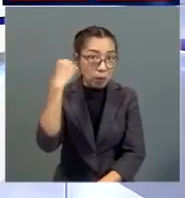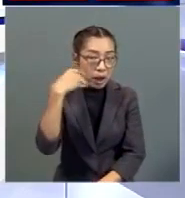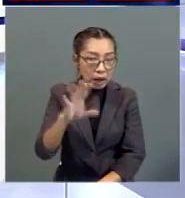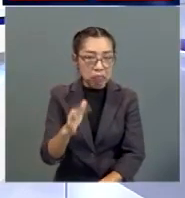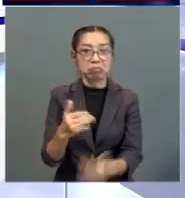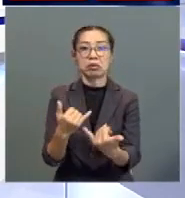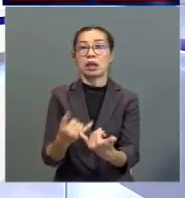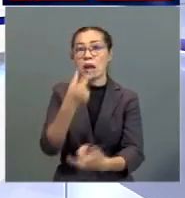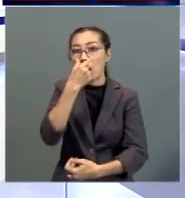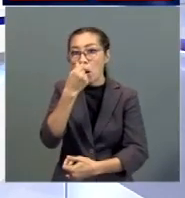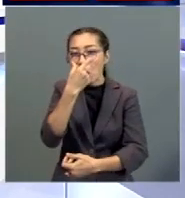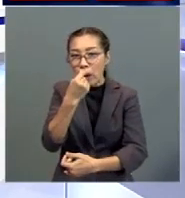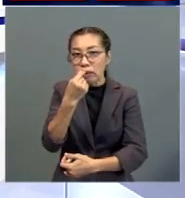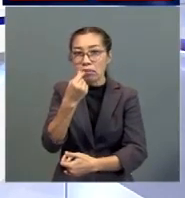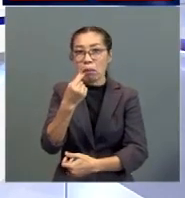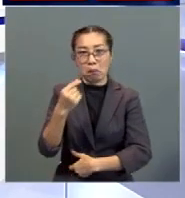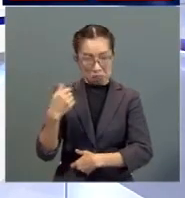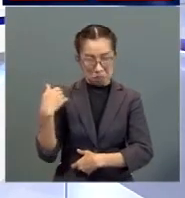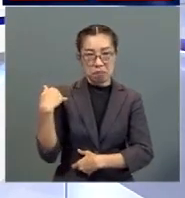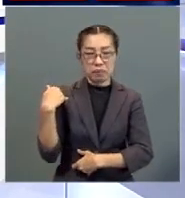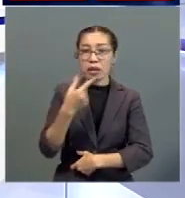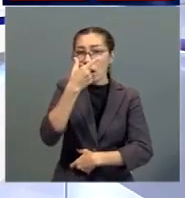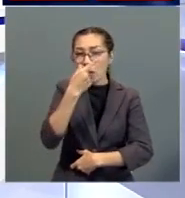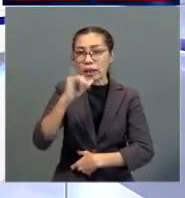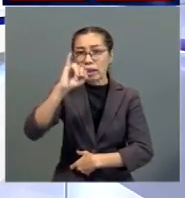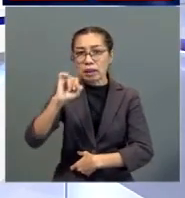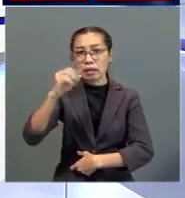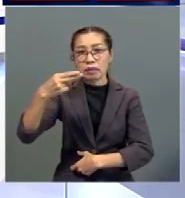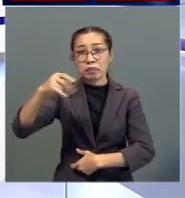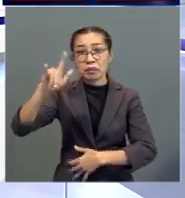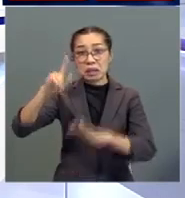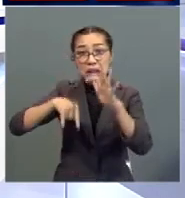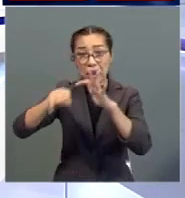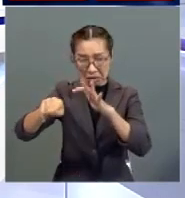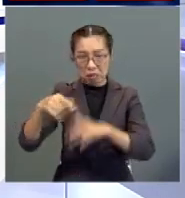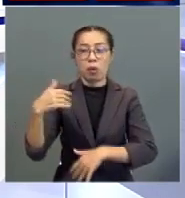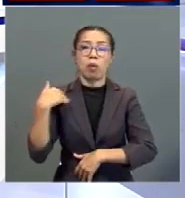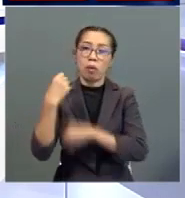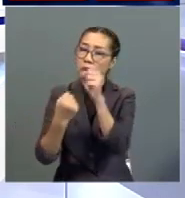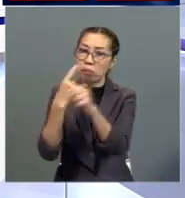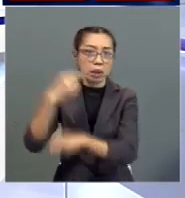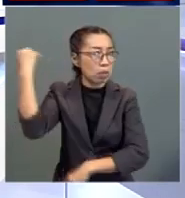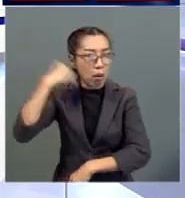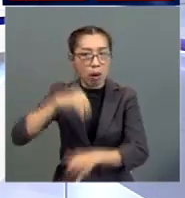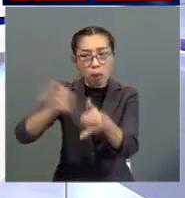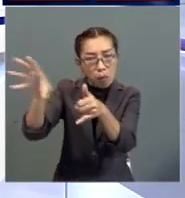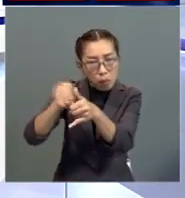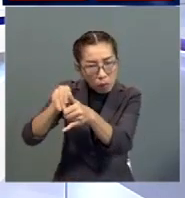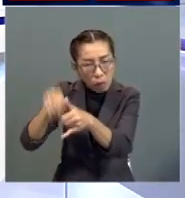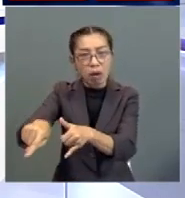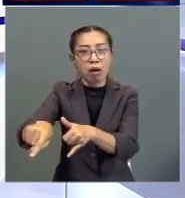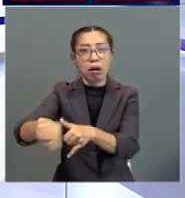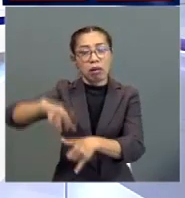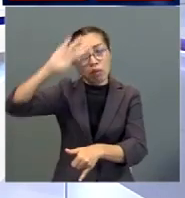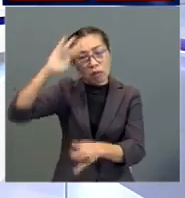ของไข้หวัดใหญ่ก็ถือว่าเป็นเรื่องที่สำคัญเพราะว่าแน่นอนในทุกๆปีเนี่ยเราจะมีทั้งผู้ที่ป่วยแล้วก็ผู้ที่ป่วยหนักมากๆในช่วงที่มีไข้